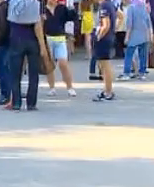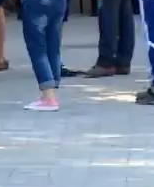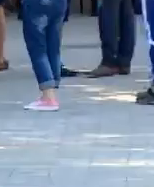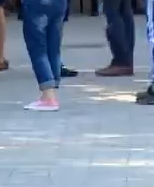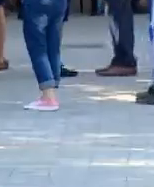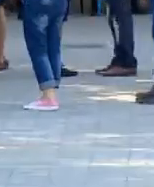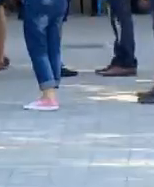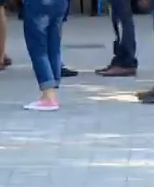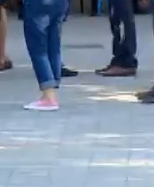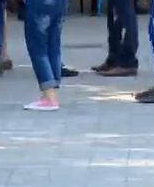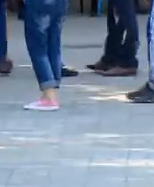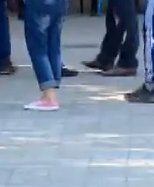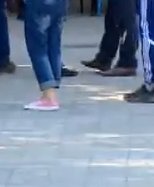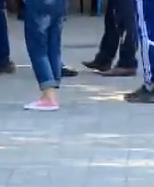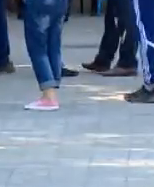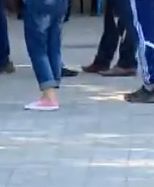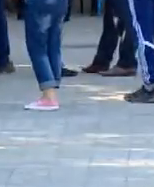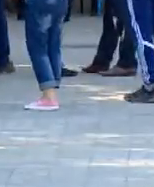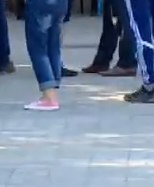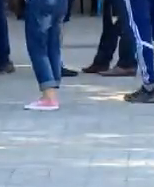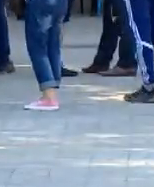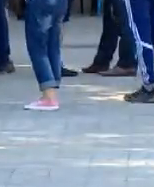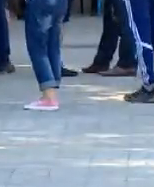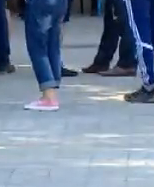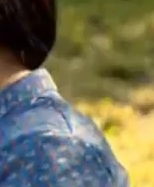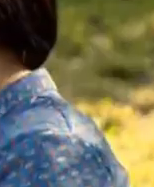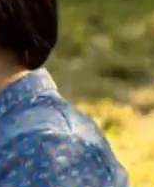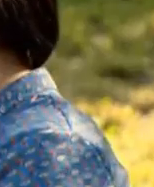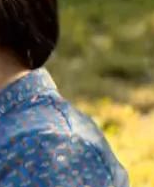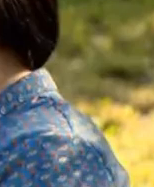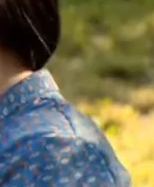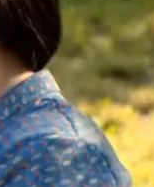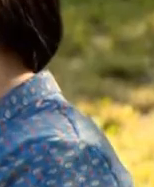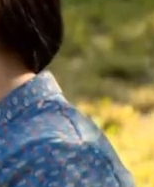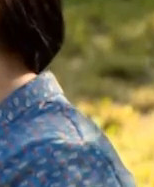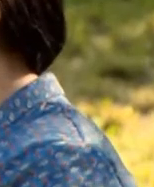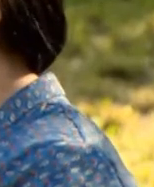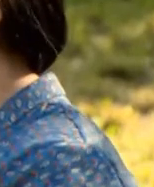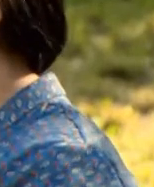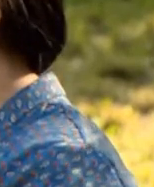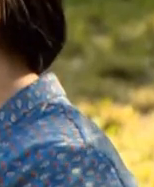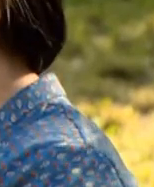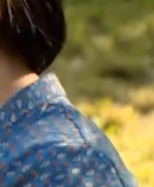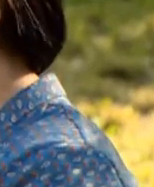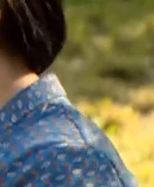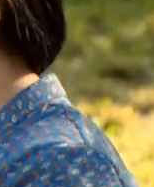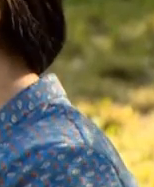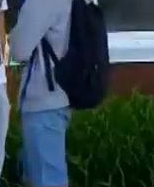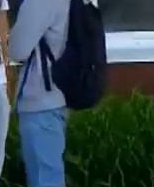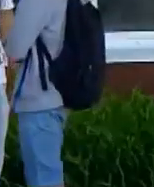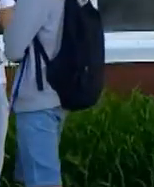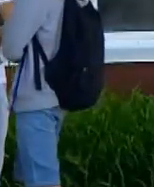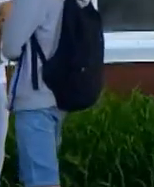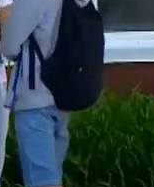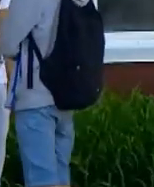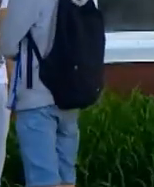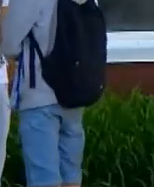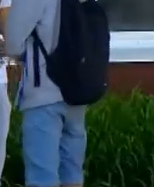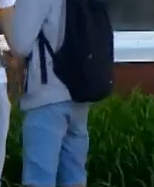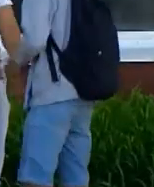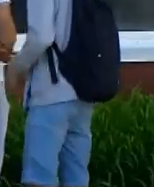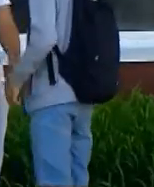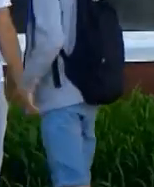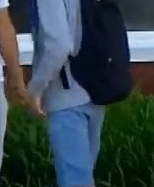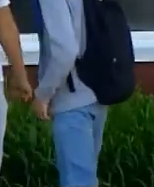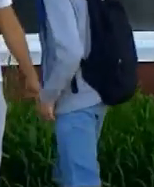бесплатное обучение. Свои гранты выделили ректоры вузов. Вот такую информацию сегодня озвучил представитель Министерства образования